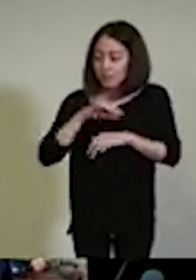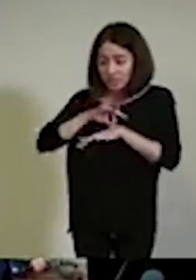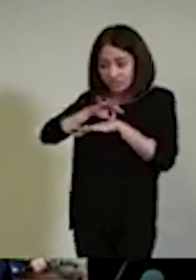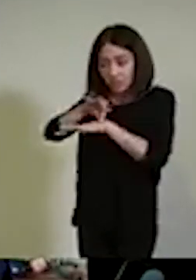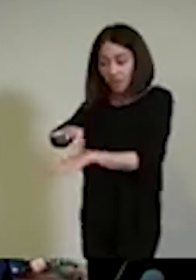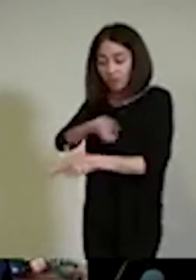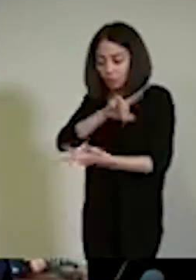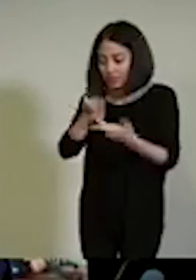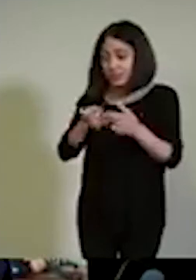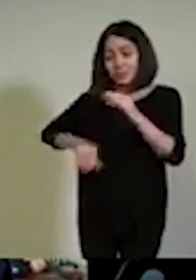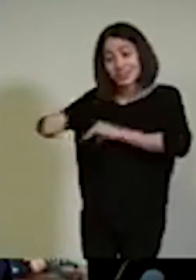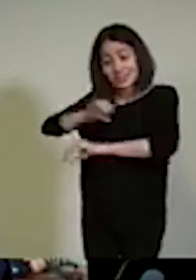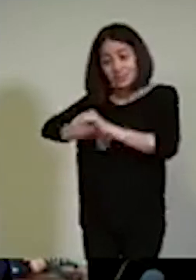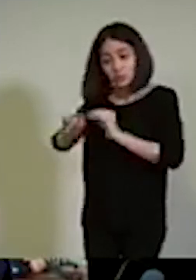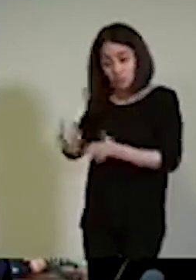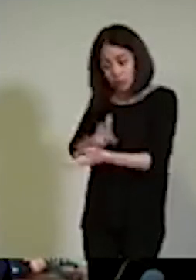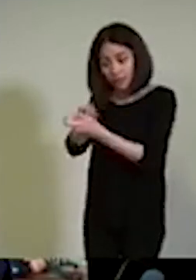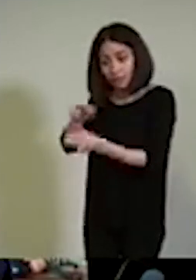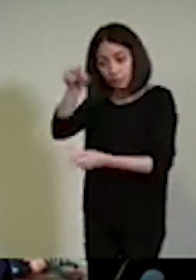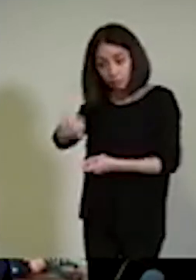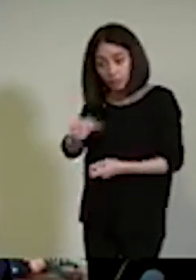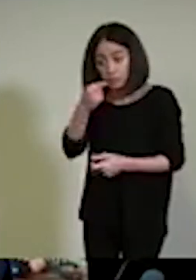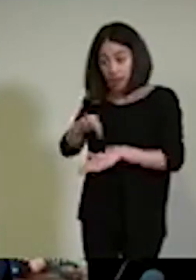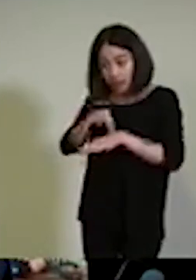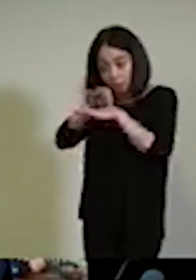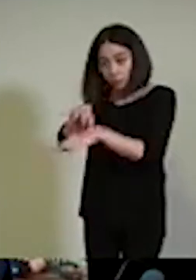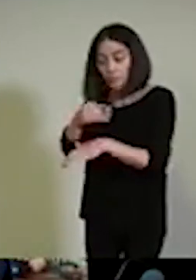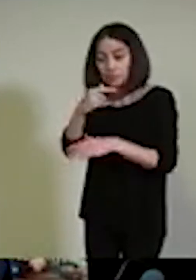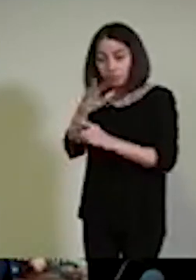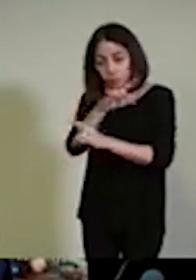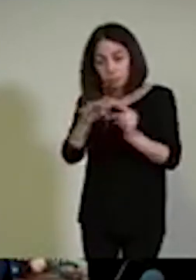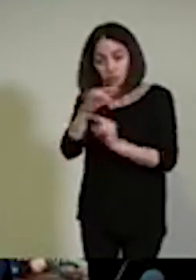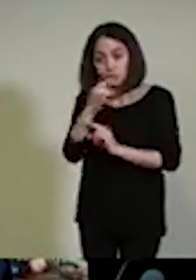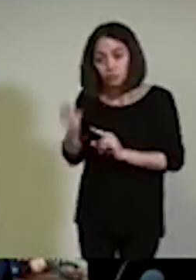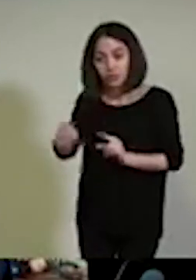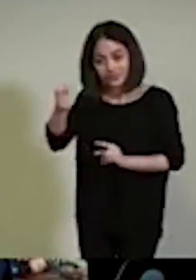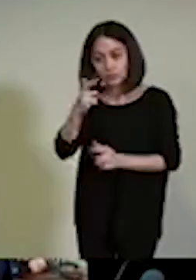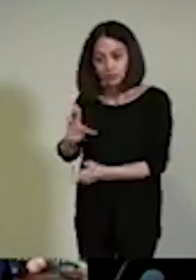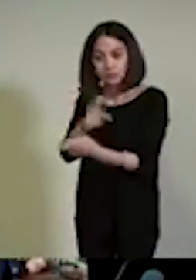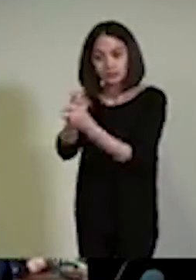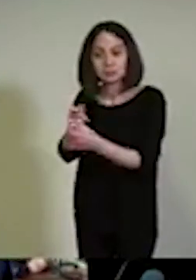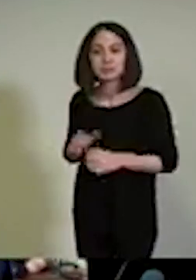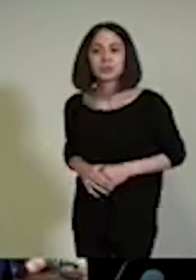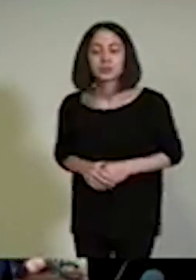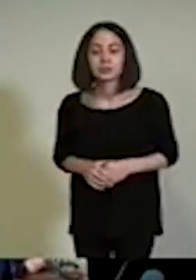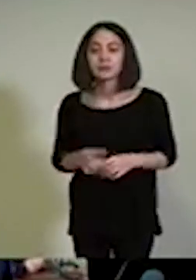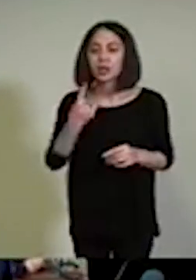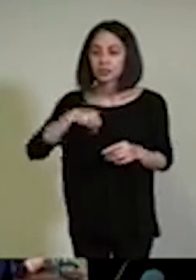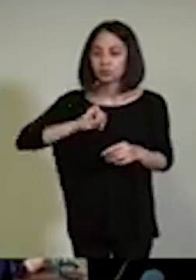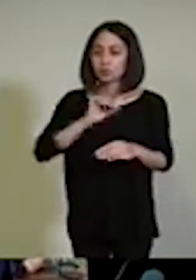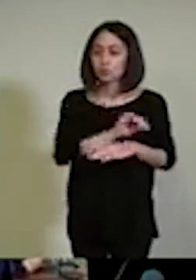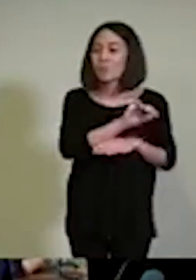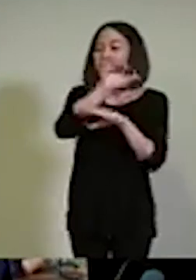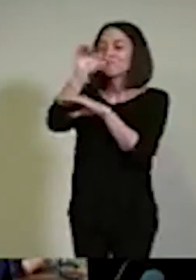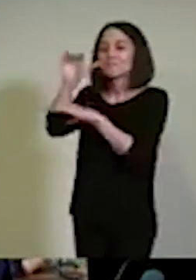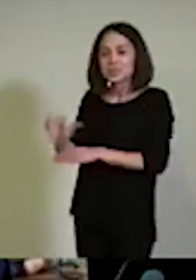et l'accompagnement socio-éducatif nécessaire. Les termes mis à l'abri et accompagnement nous semblaient